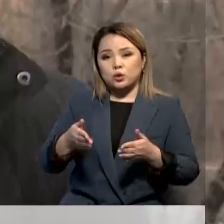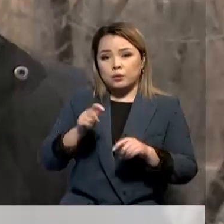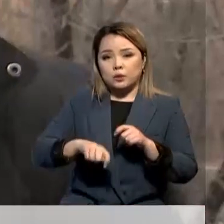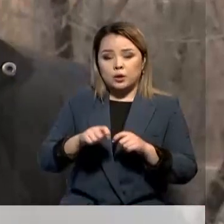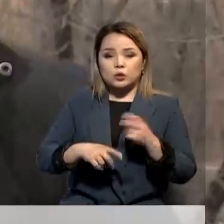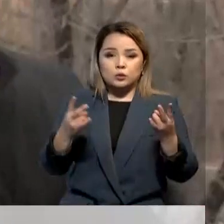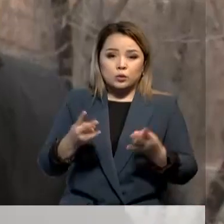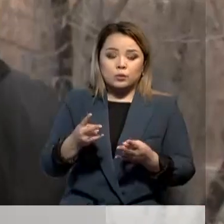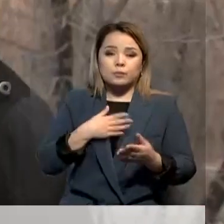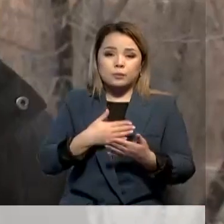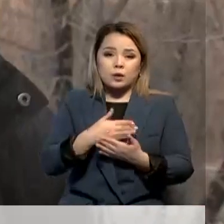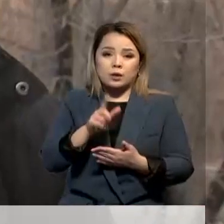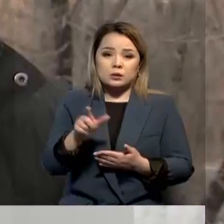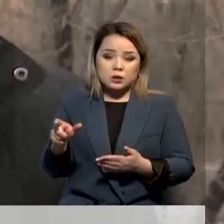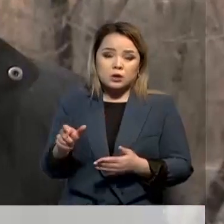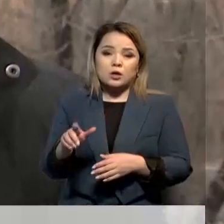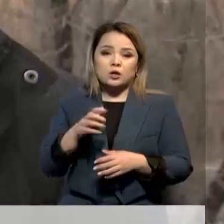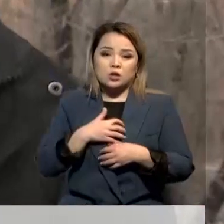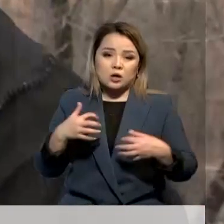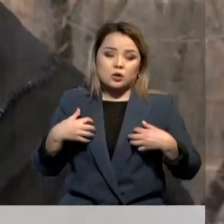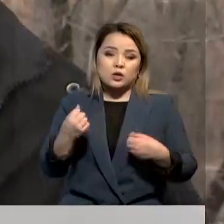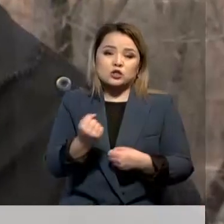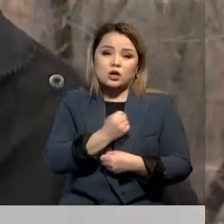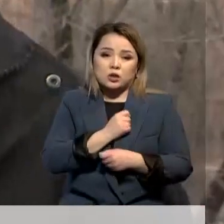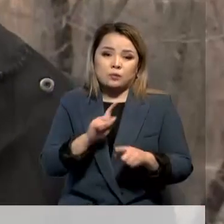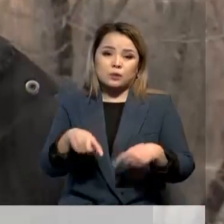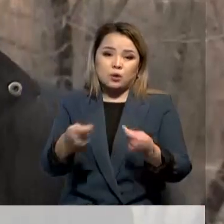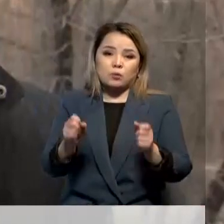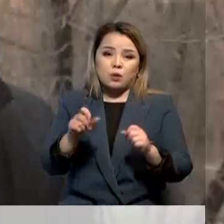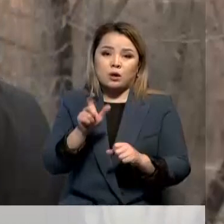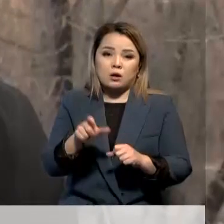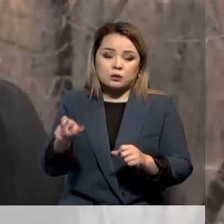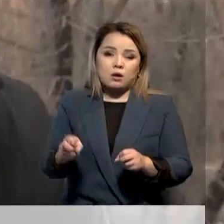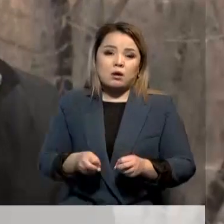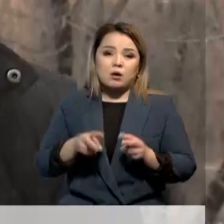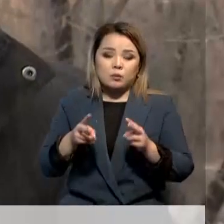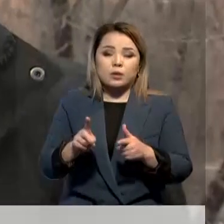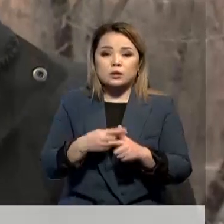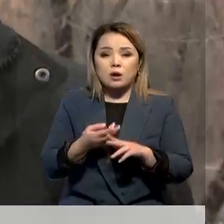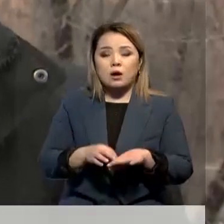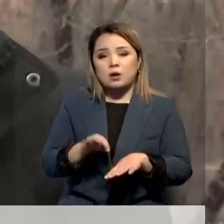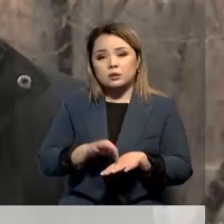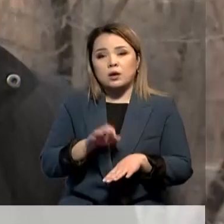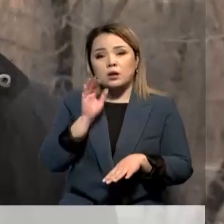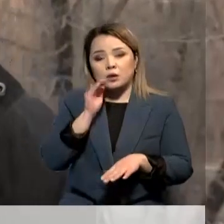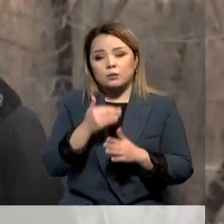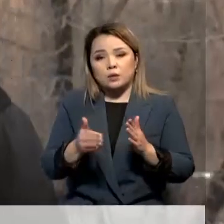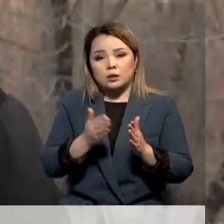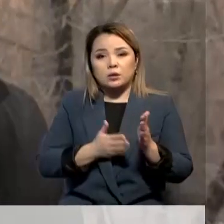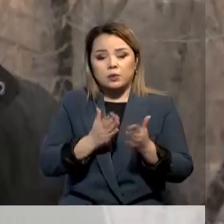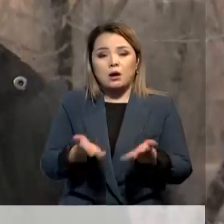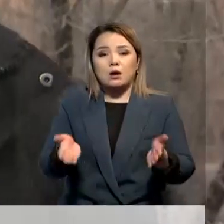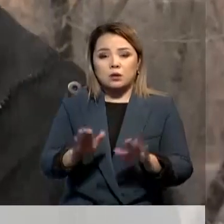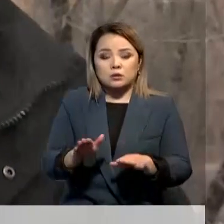керек. Яғни еріктілерге немесе жануар жанашырларына тапсыруына болады. Ал адамдарға қауіпті немесе ауру иттер ғана жойылады. Қалған